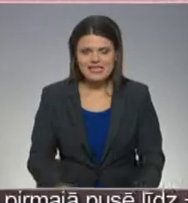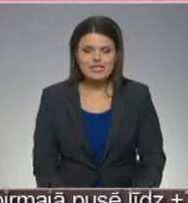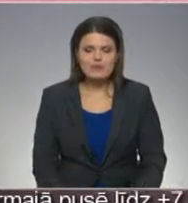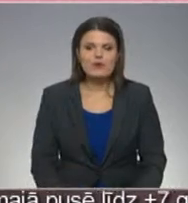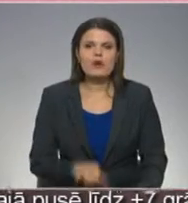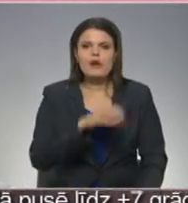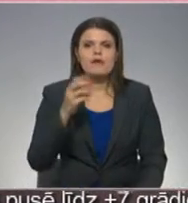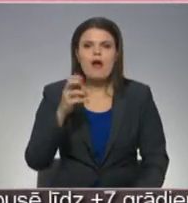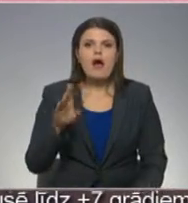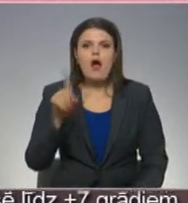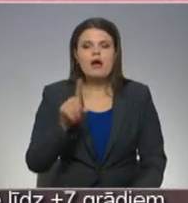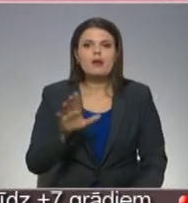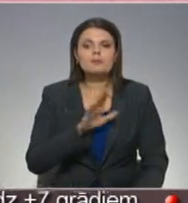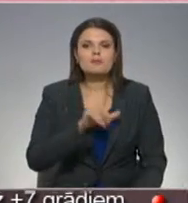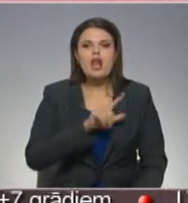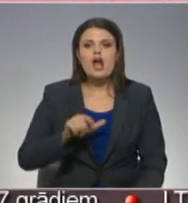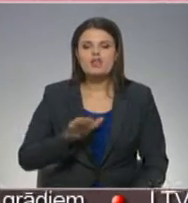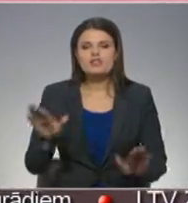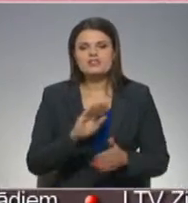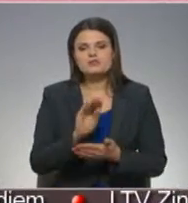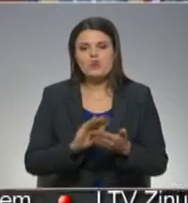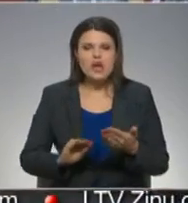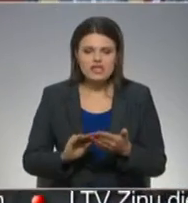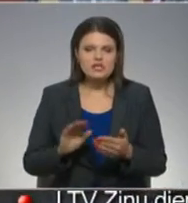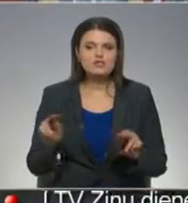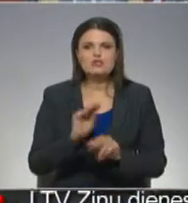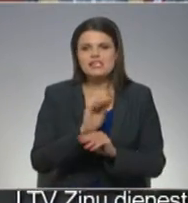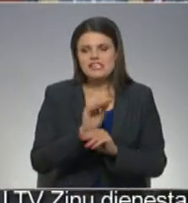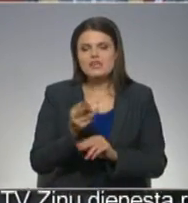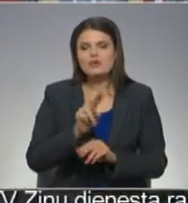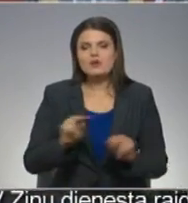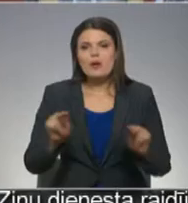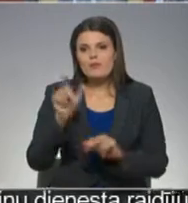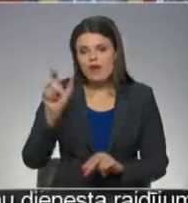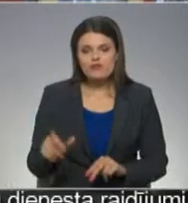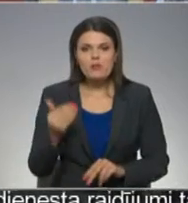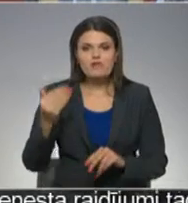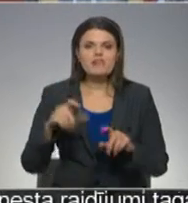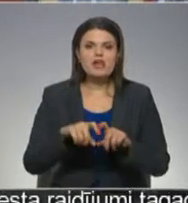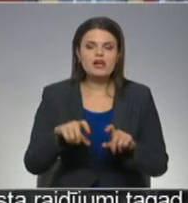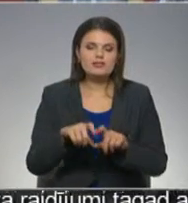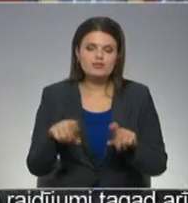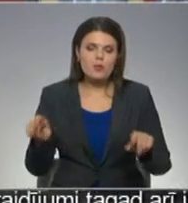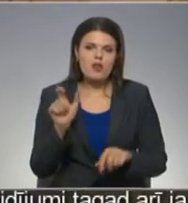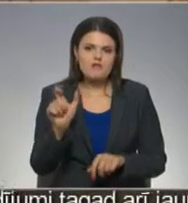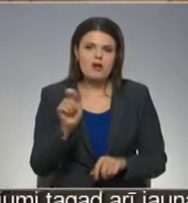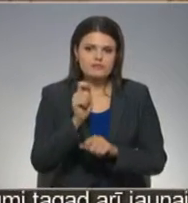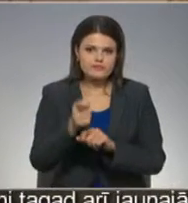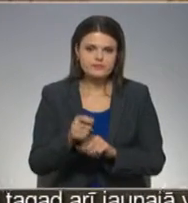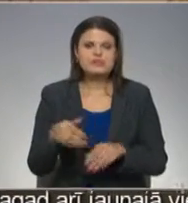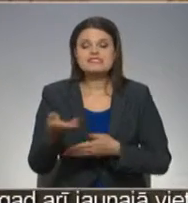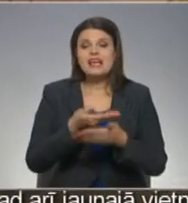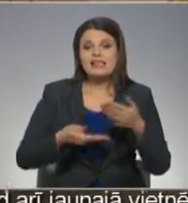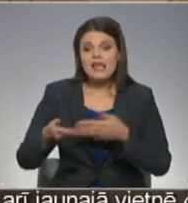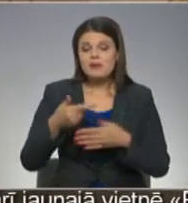Jēkabs Graubiņš bija latviešu komponists, mūzikas kritiķis un pedagogs. Viņa vārdā nosauktā Jēkaba Graubiņa Līvānu mūzikas un mākslas skola sadarbībā